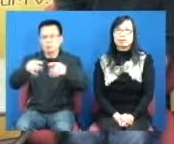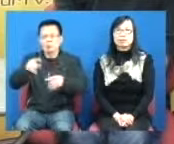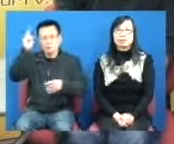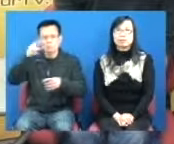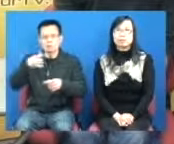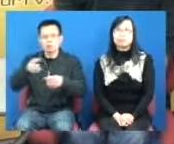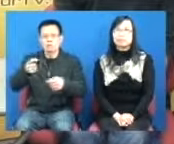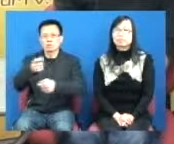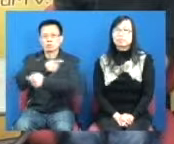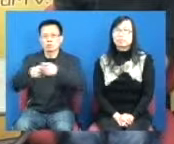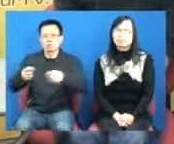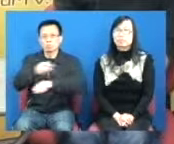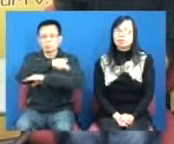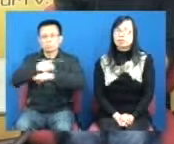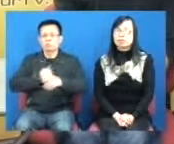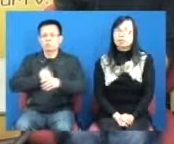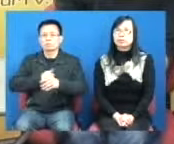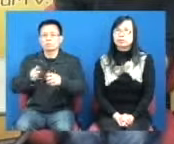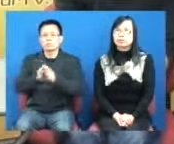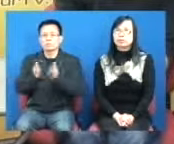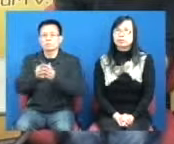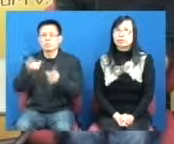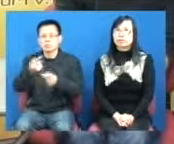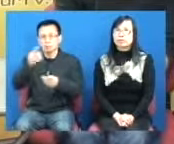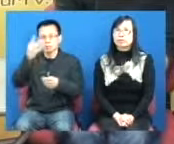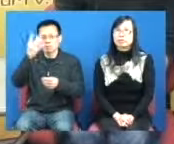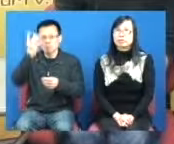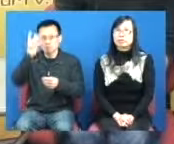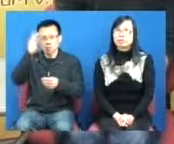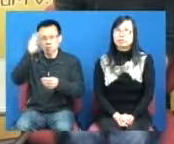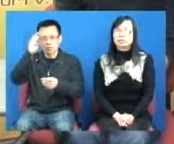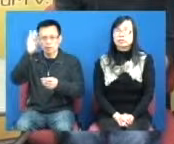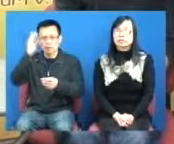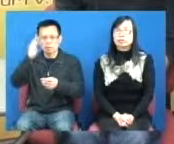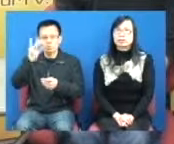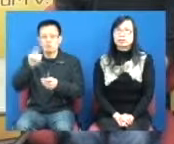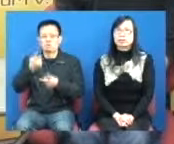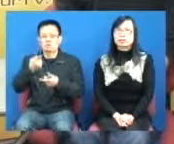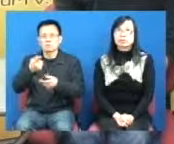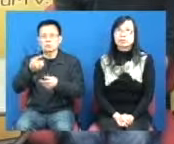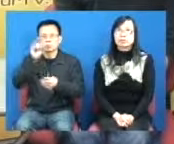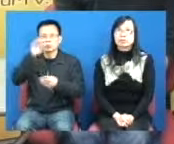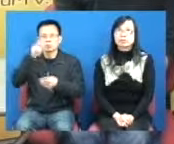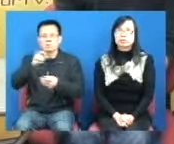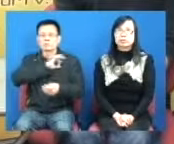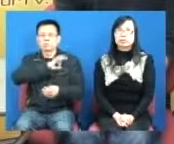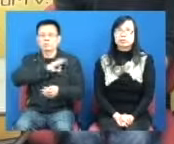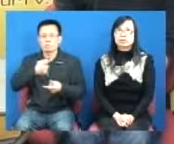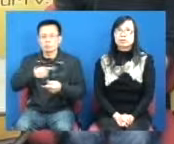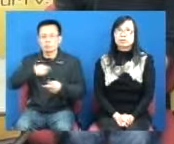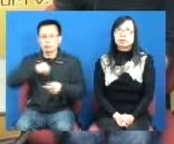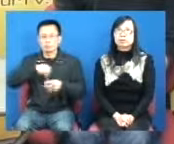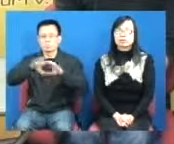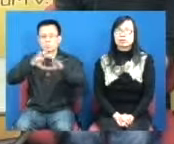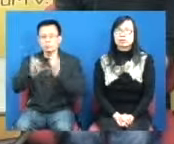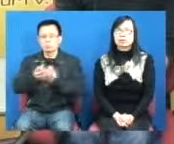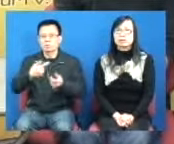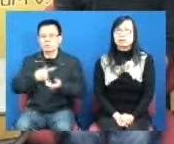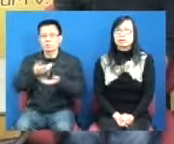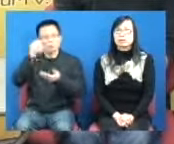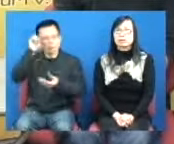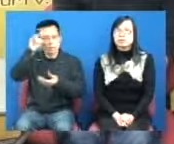次財政預算案大家應該聽過會有四次的諮詢會其實次次諮詢會我們自己團體都會說那給個